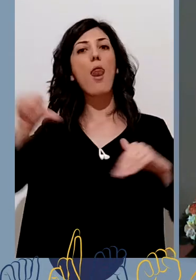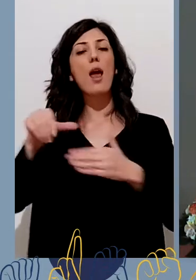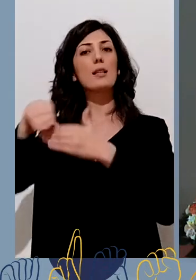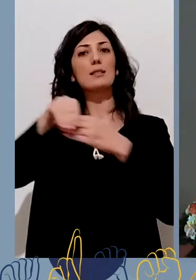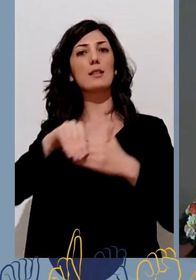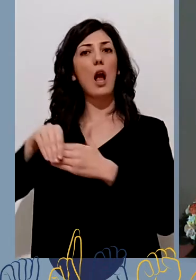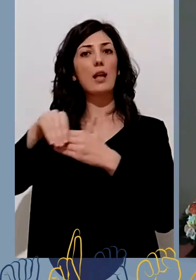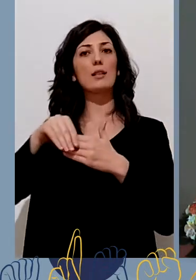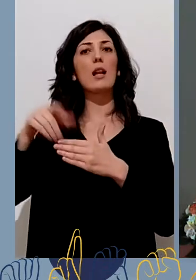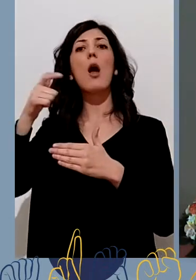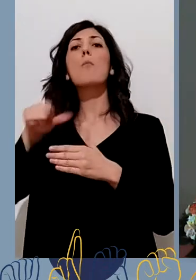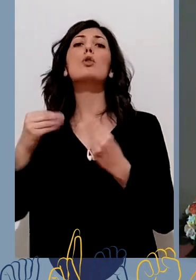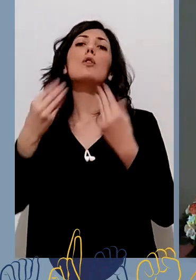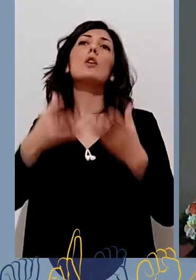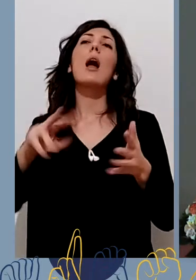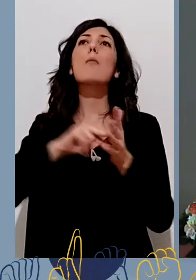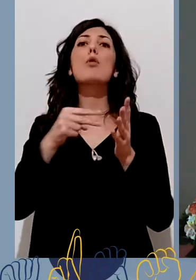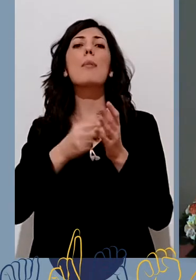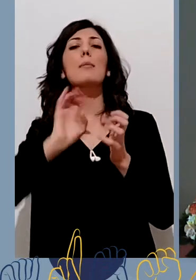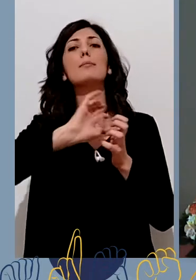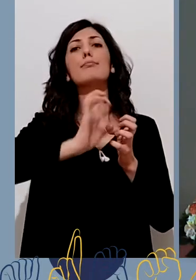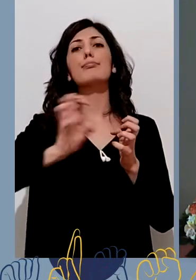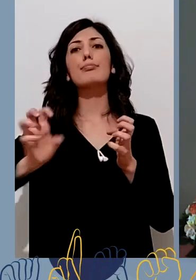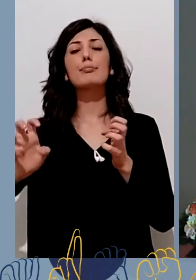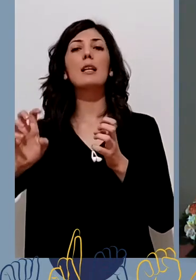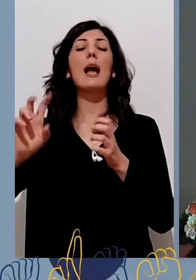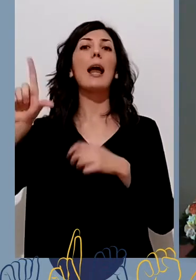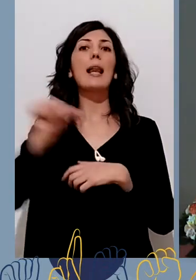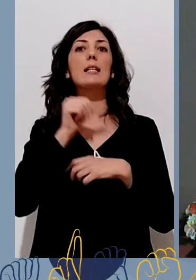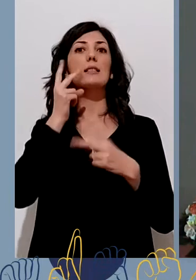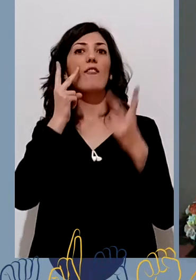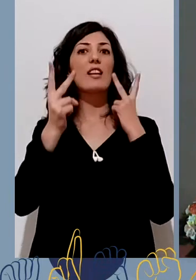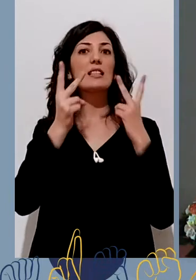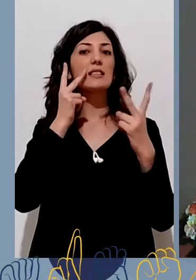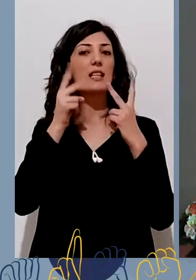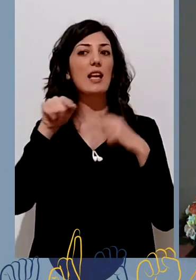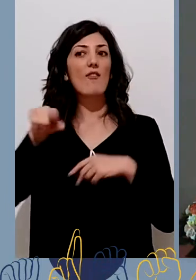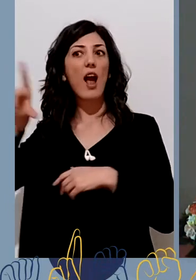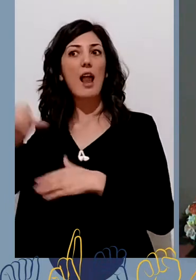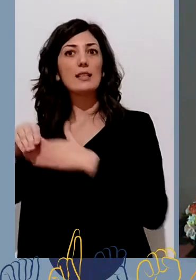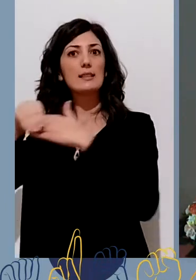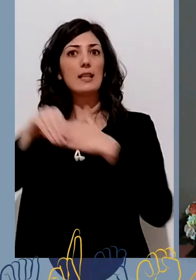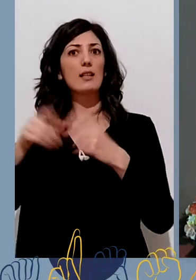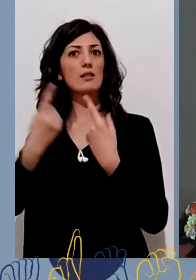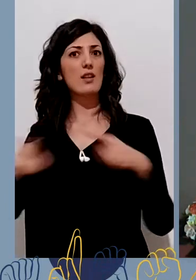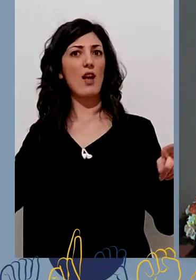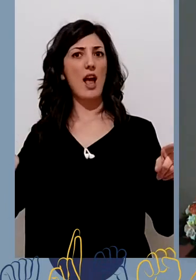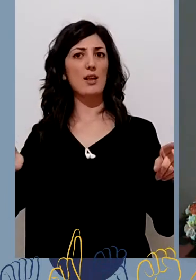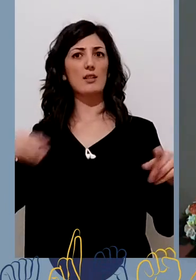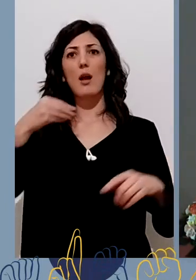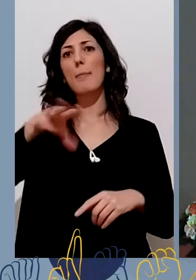di problematiche che con la LIS visiva non è possibile, chiaramente il messaggio non è